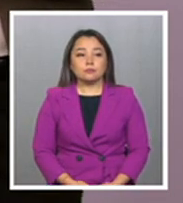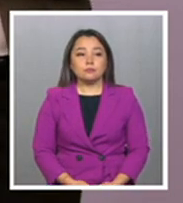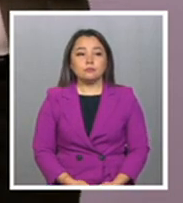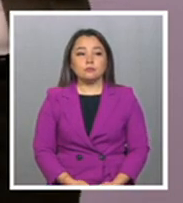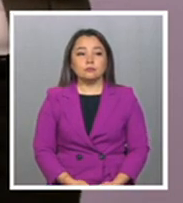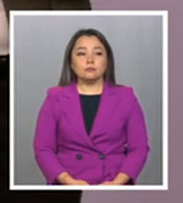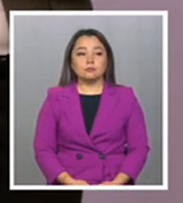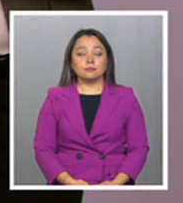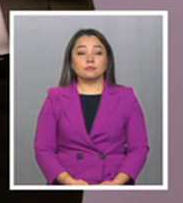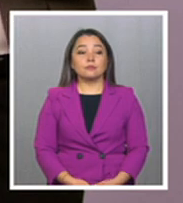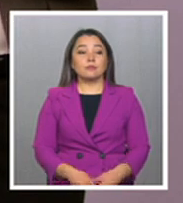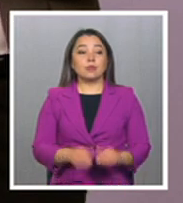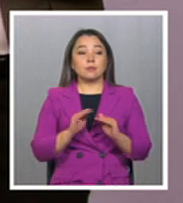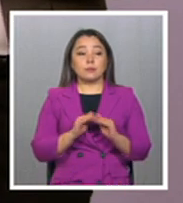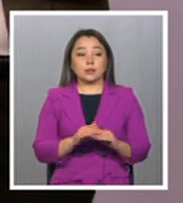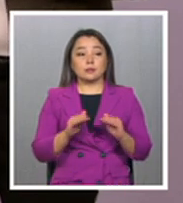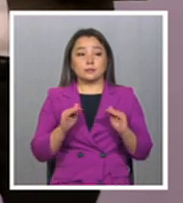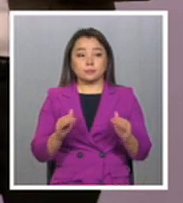Балалар,